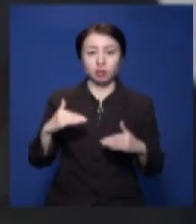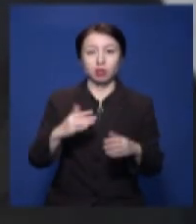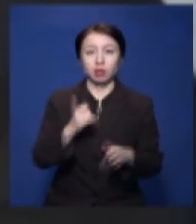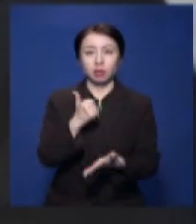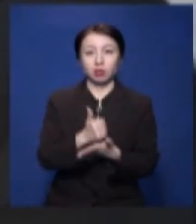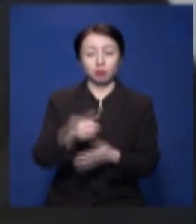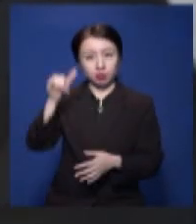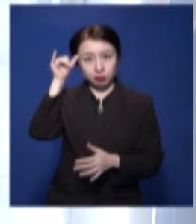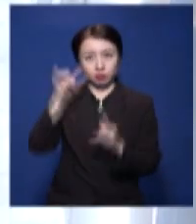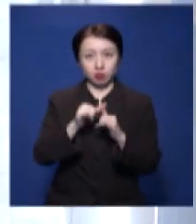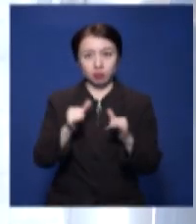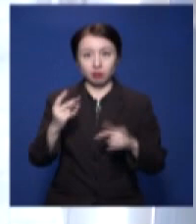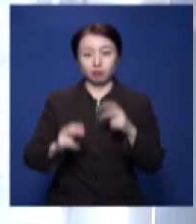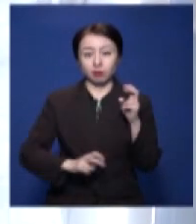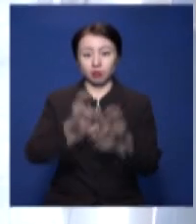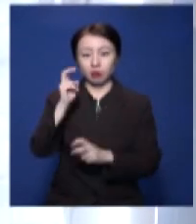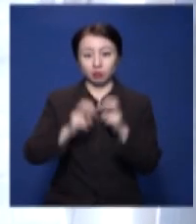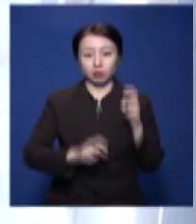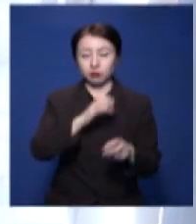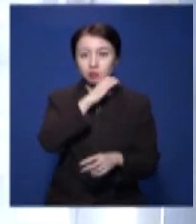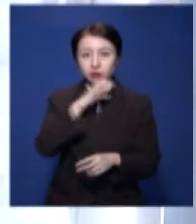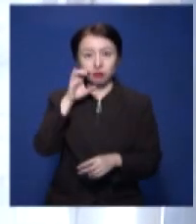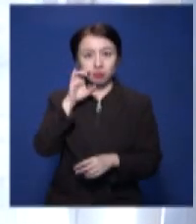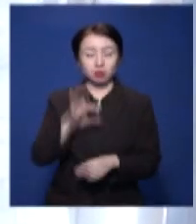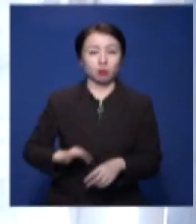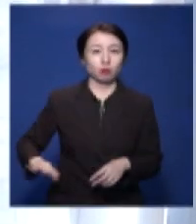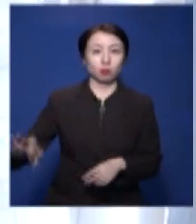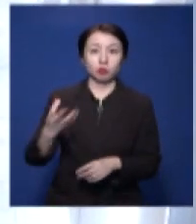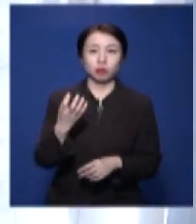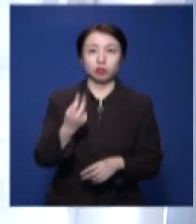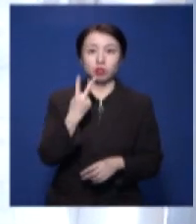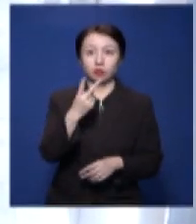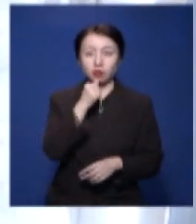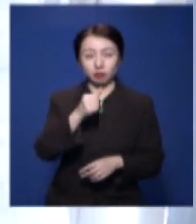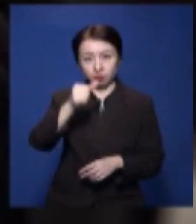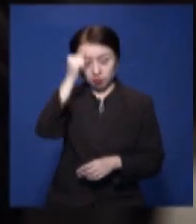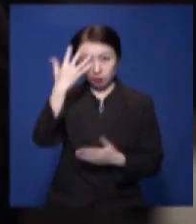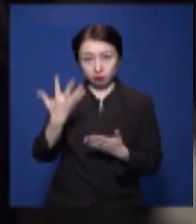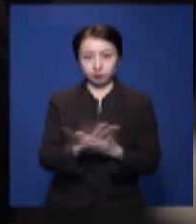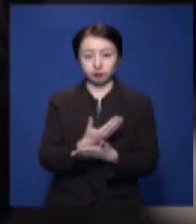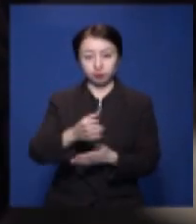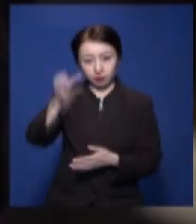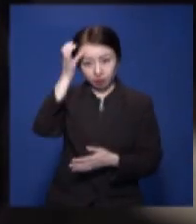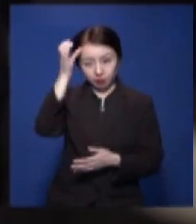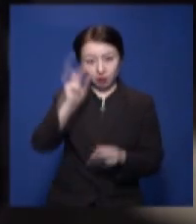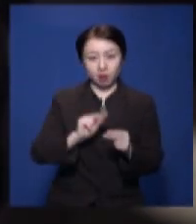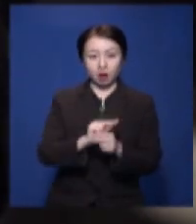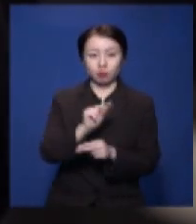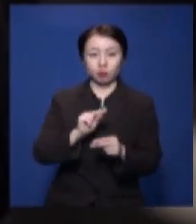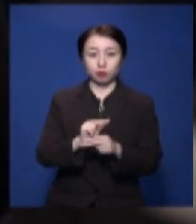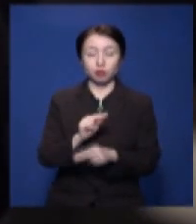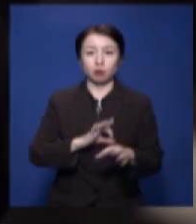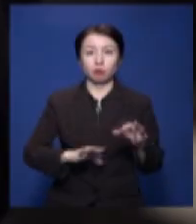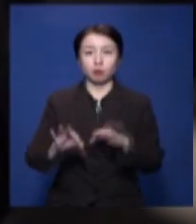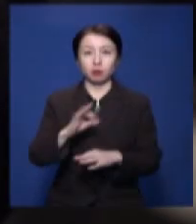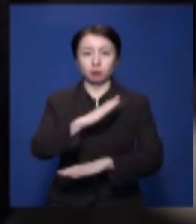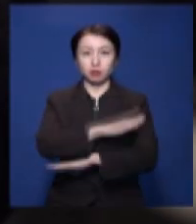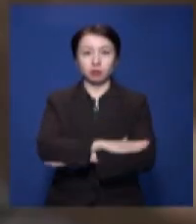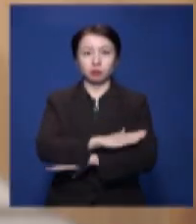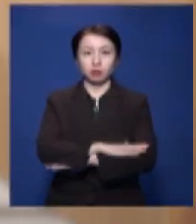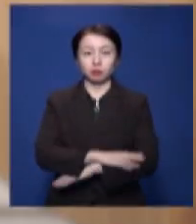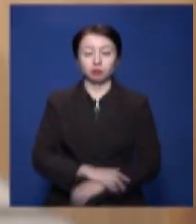ведущих животноводческих предприятиях Северо-Казахстанской области. Еще 2 месяца получали теоретическое обучение по профильным